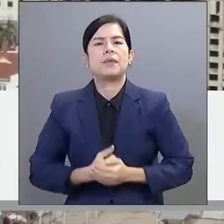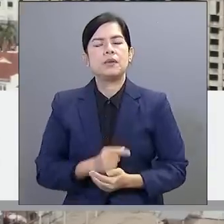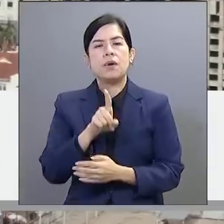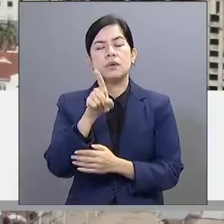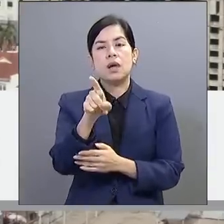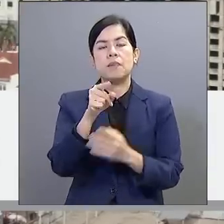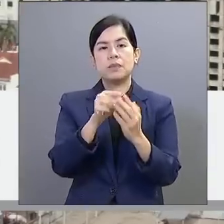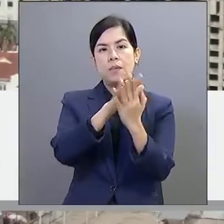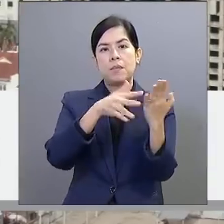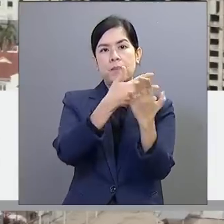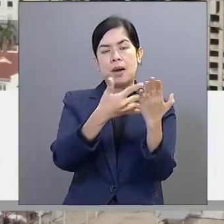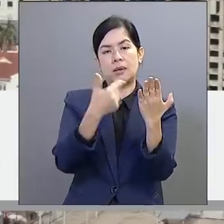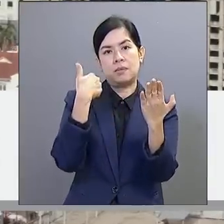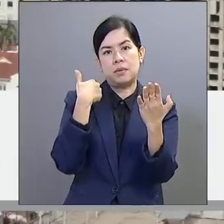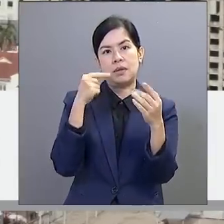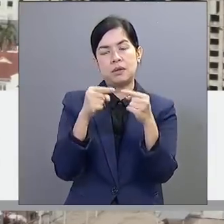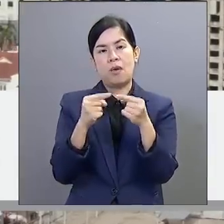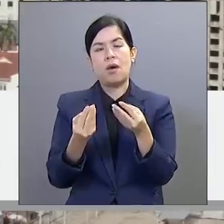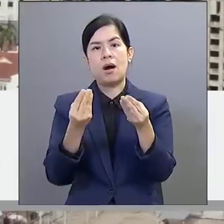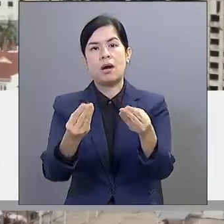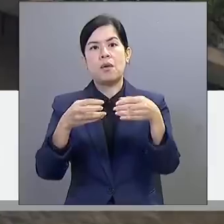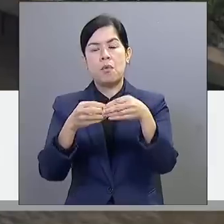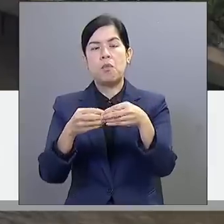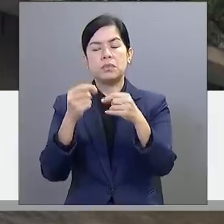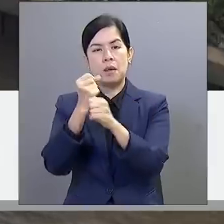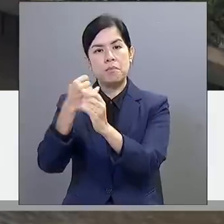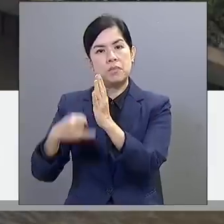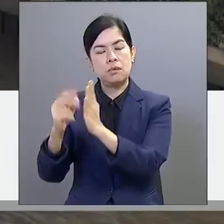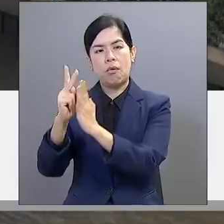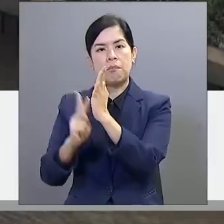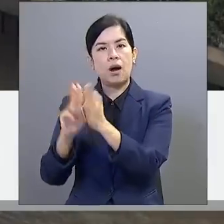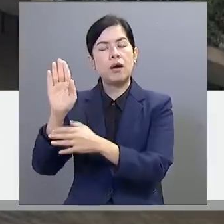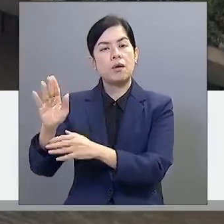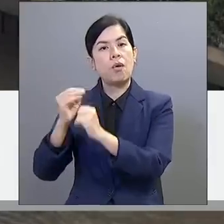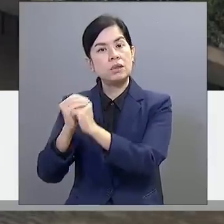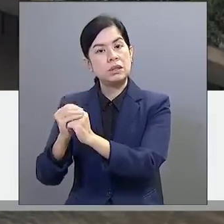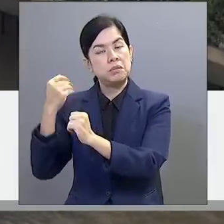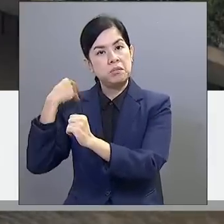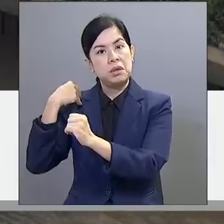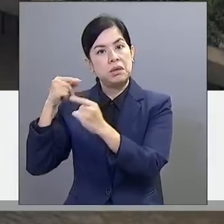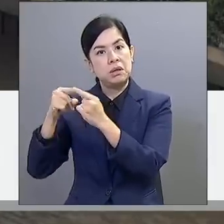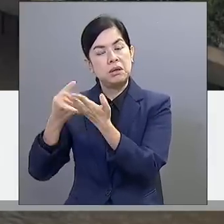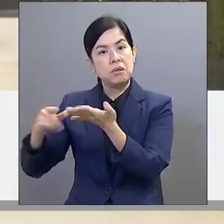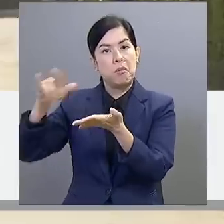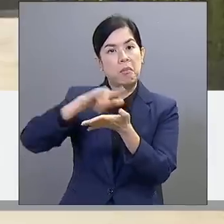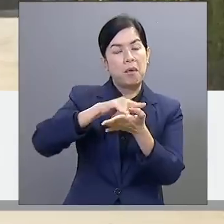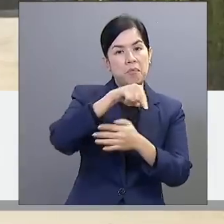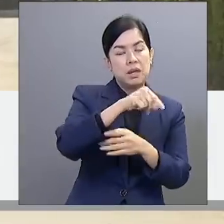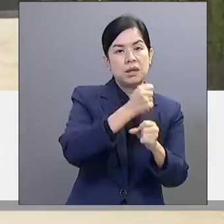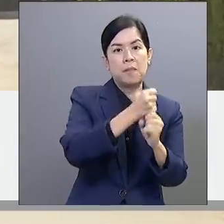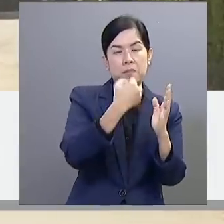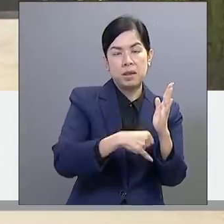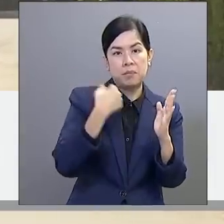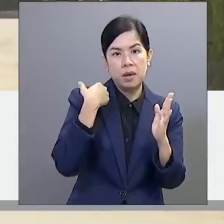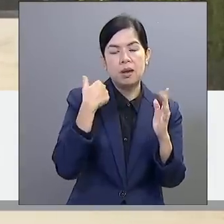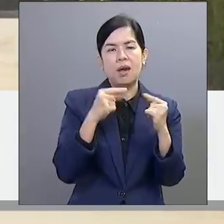กจากมาตรการนี้จะเอื้อให้ทุนเทาเข้ามาได้แบบไม่ติดขัดแล้วจะยิ่งทำให้คนไทยไร้โอกาสในการเข้าถึงอสังหาริมทรัพย์ทำ